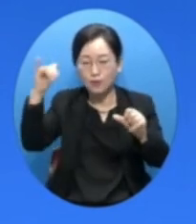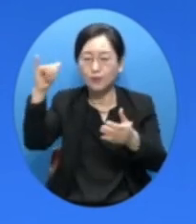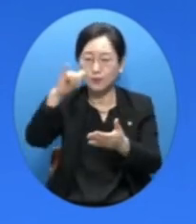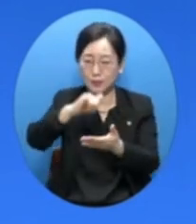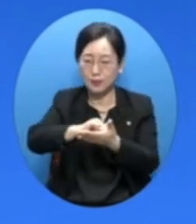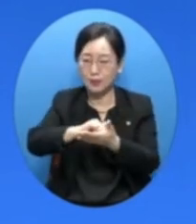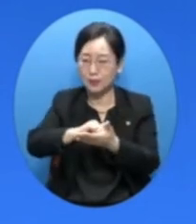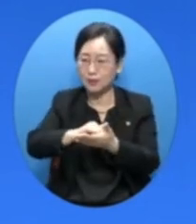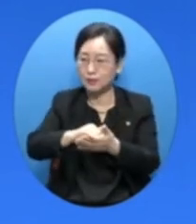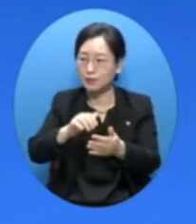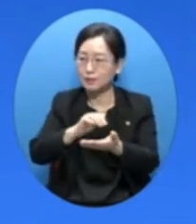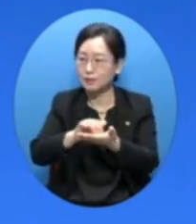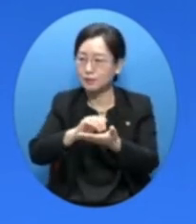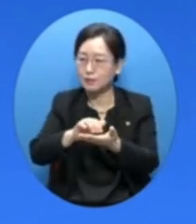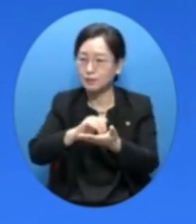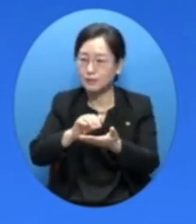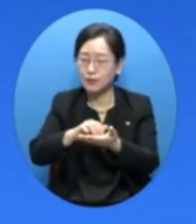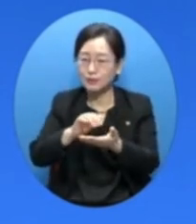거의